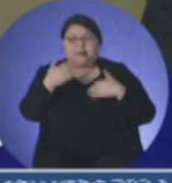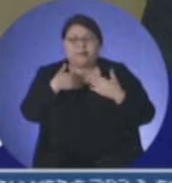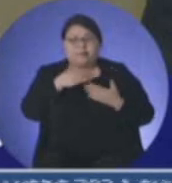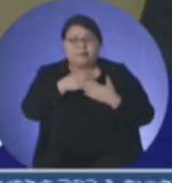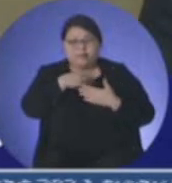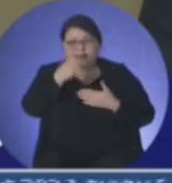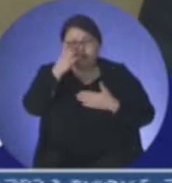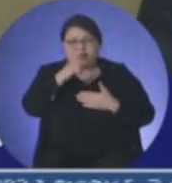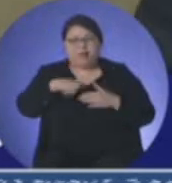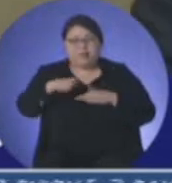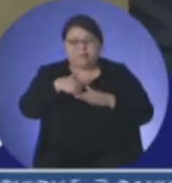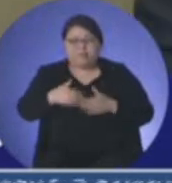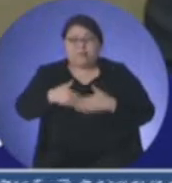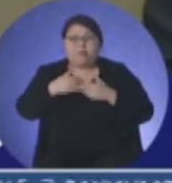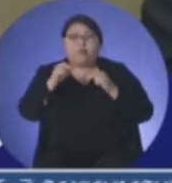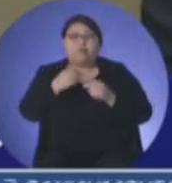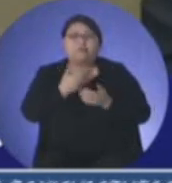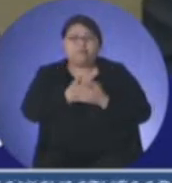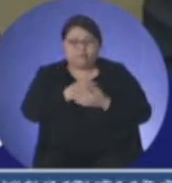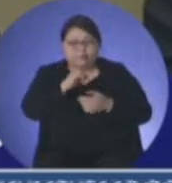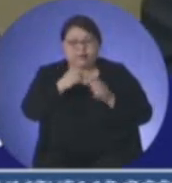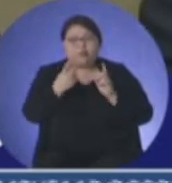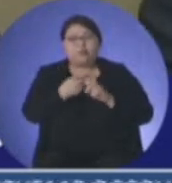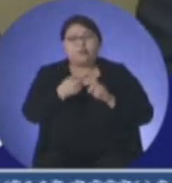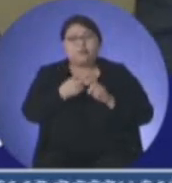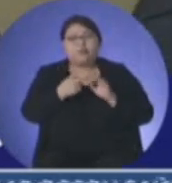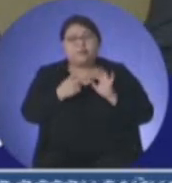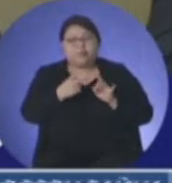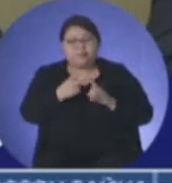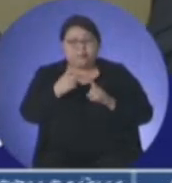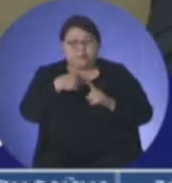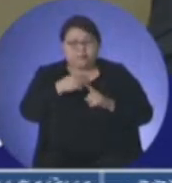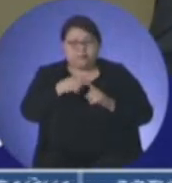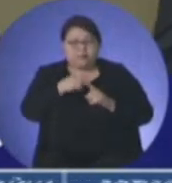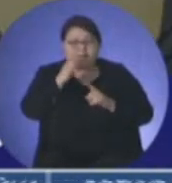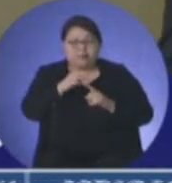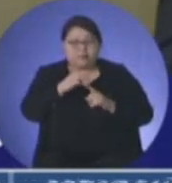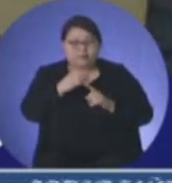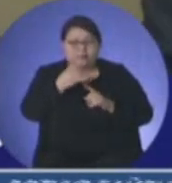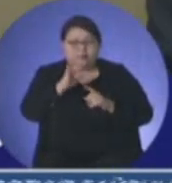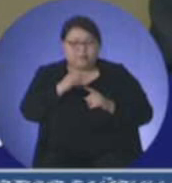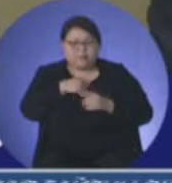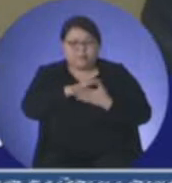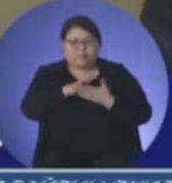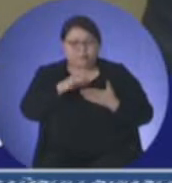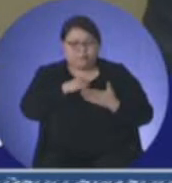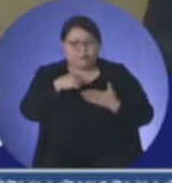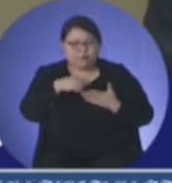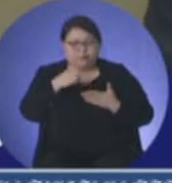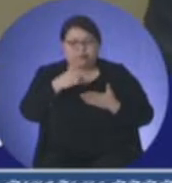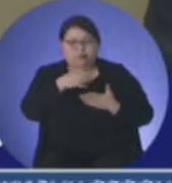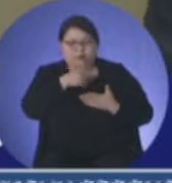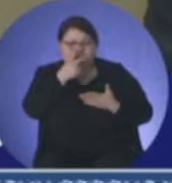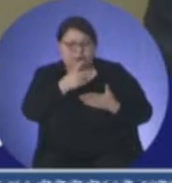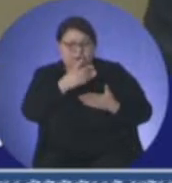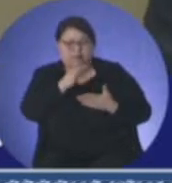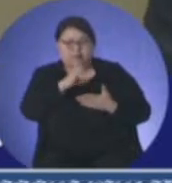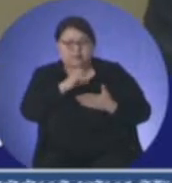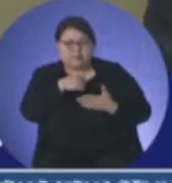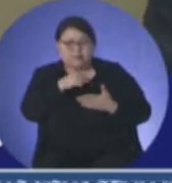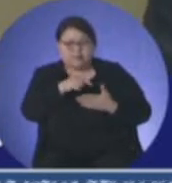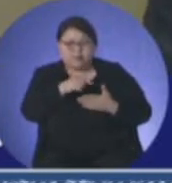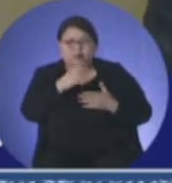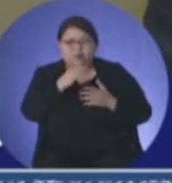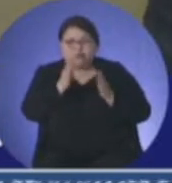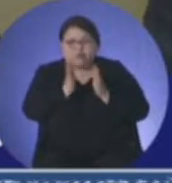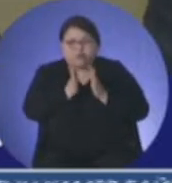газар дэм болооч. А хоёрдугаар гэхдээ ийм нэг том инээцтэй асуудлууд явж байхад бас тийм юу гэдэг нэг